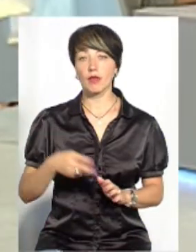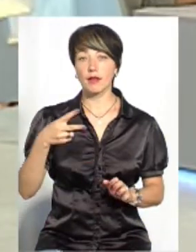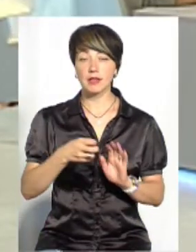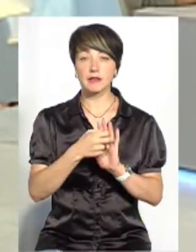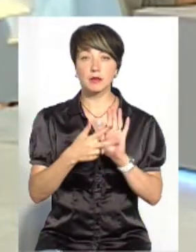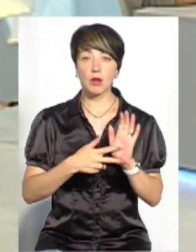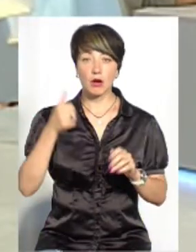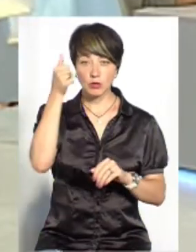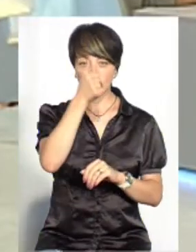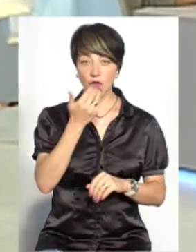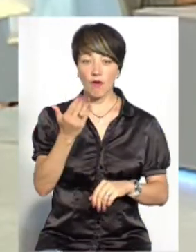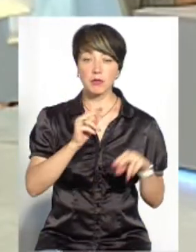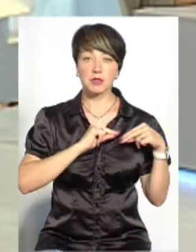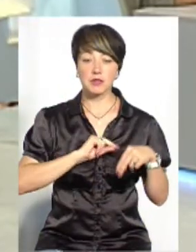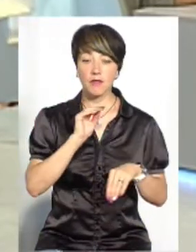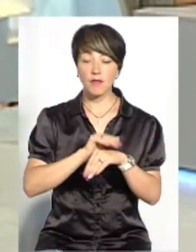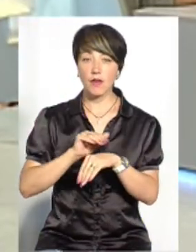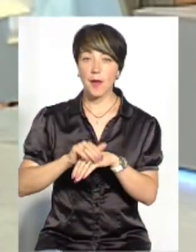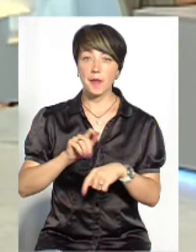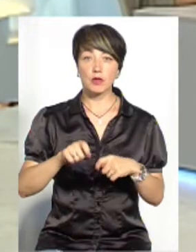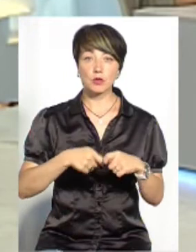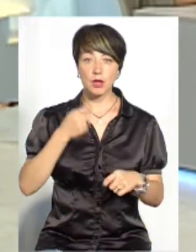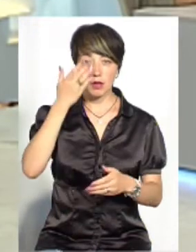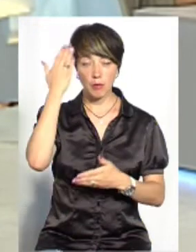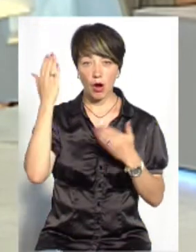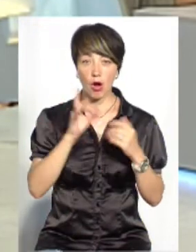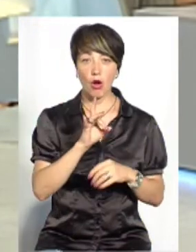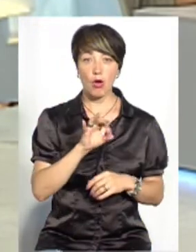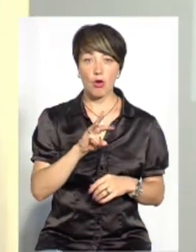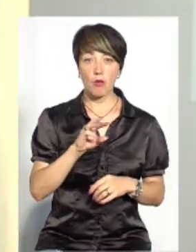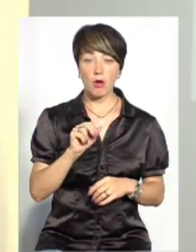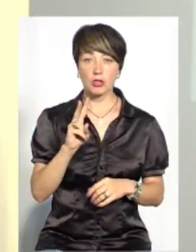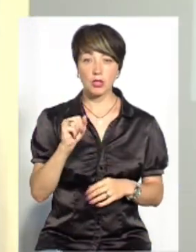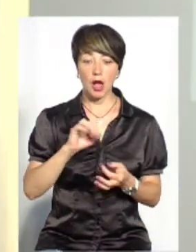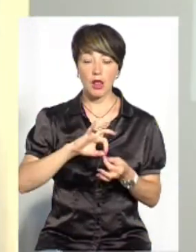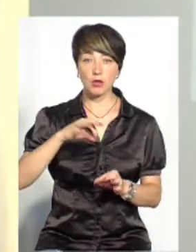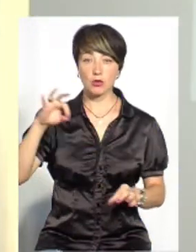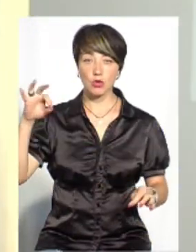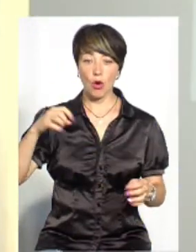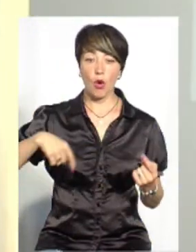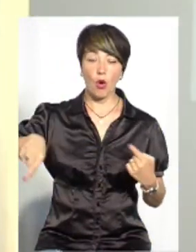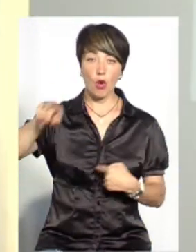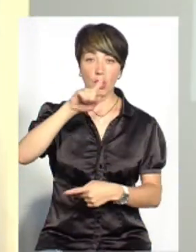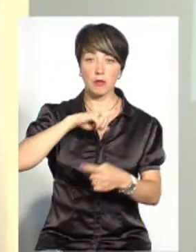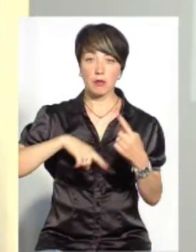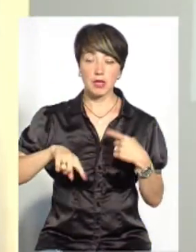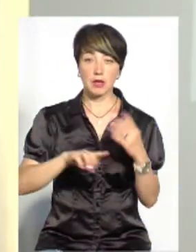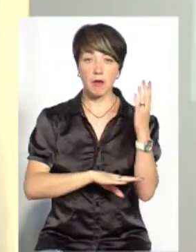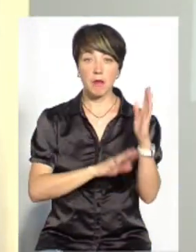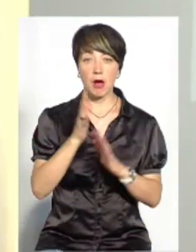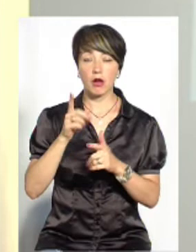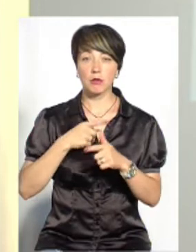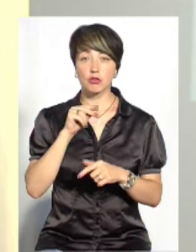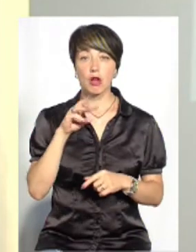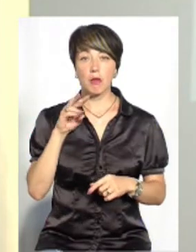року ваші фахівці виявили порушення на атракціонах «Ромашка», «Ланцюжок» та «Орбіта», що у парку імені